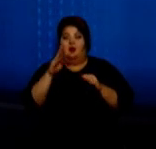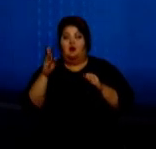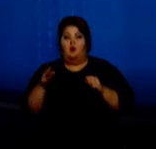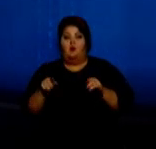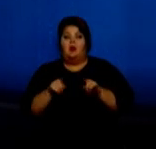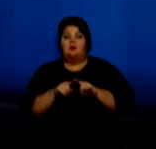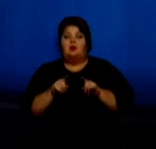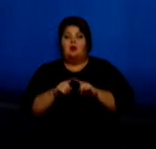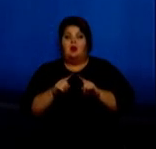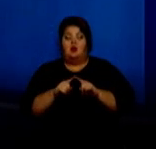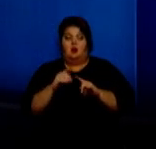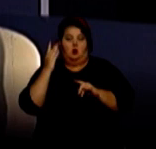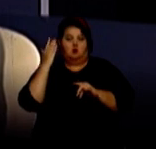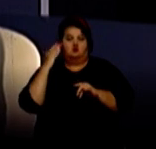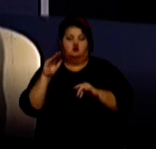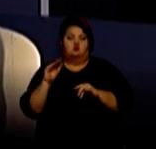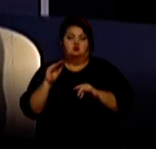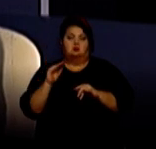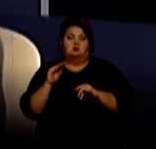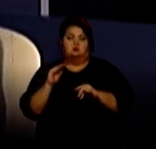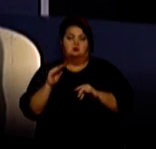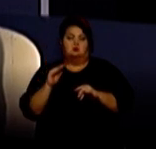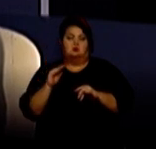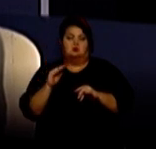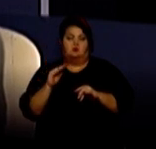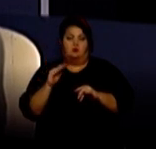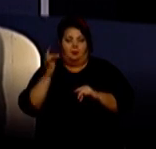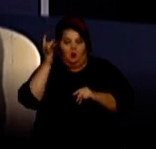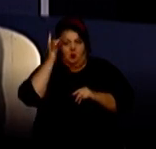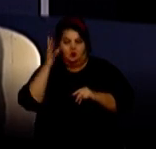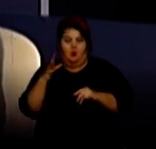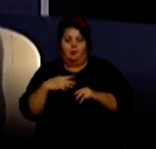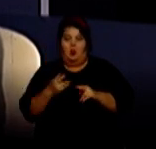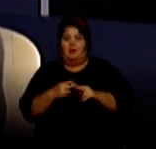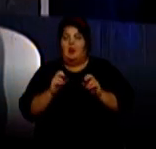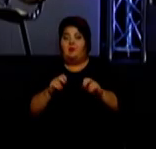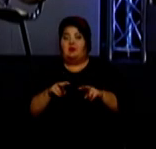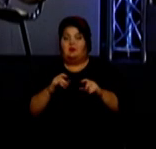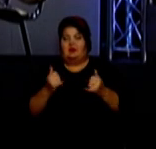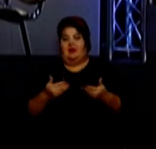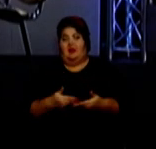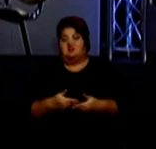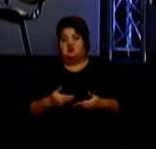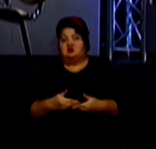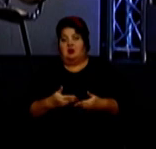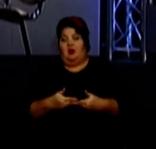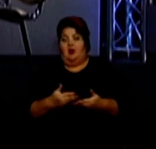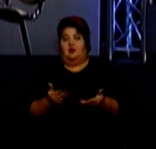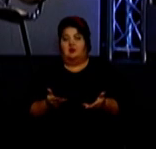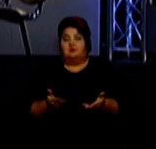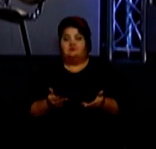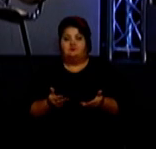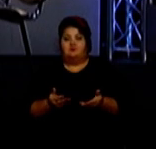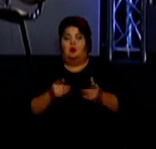елемент чуждий радянському суспільству, вже було трохи небезпечно для життя і кар'єри, тому я так розумію,